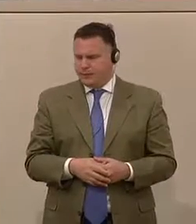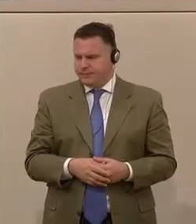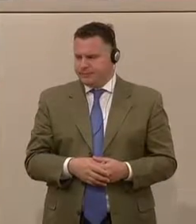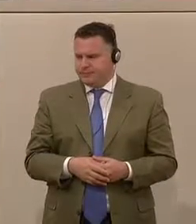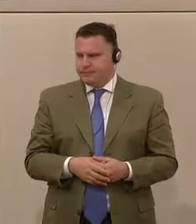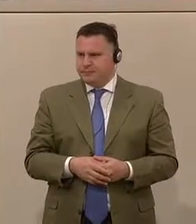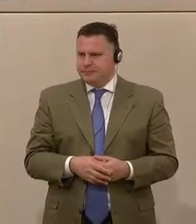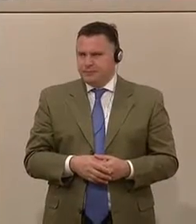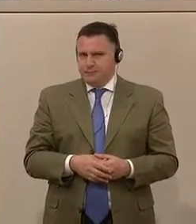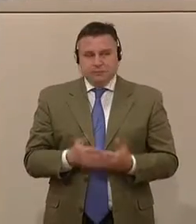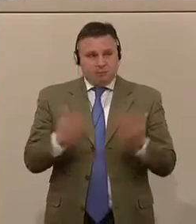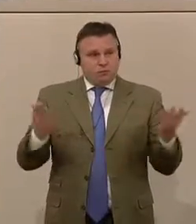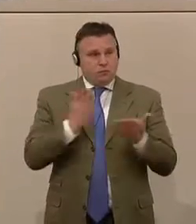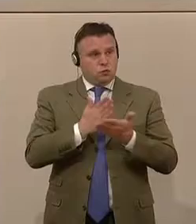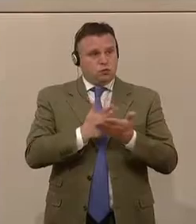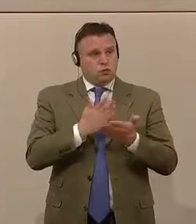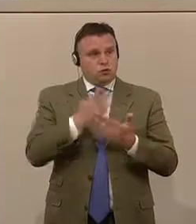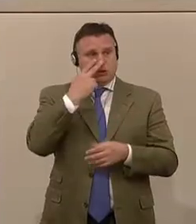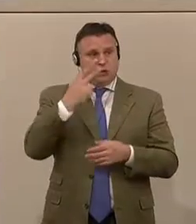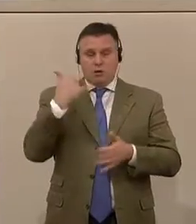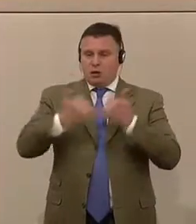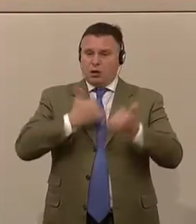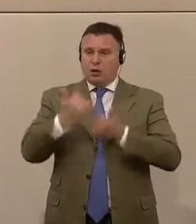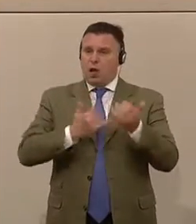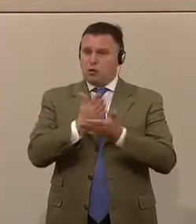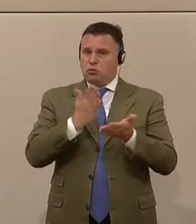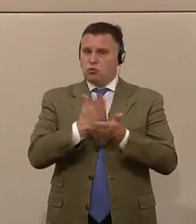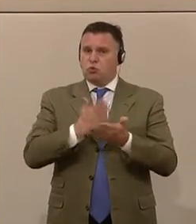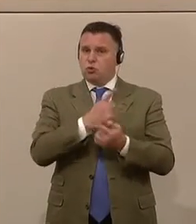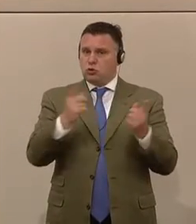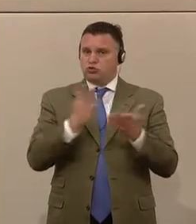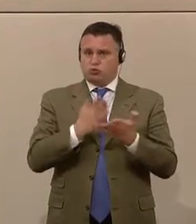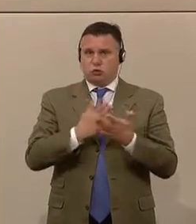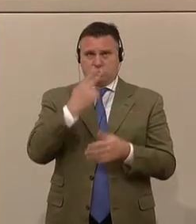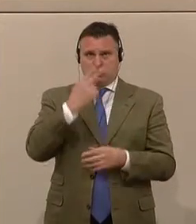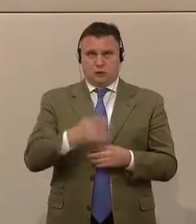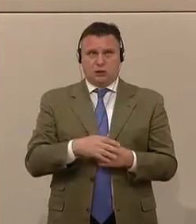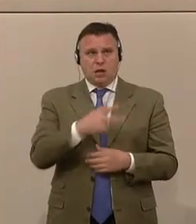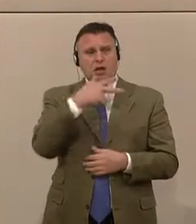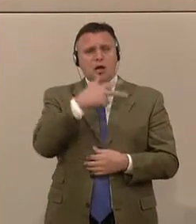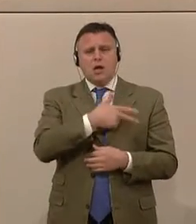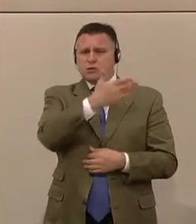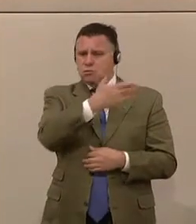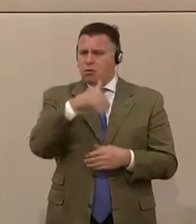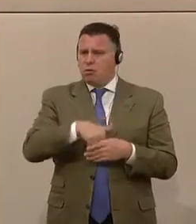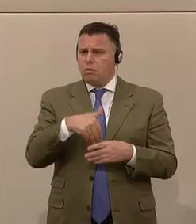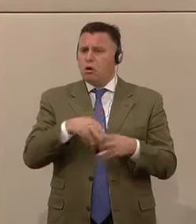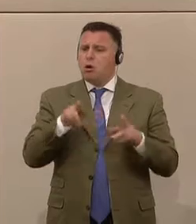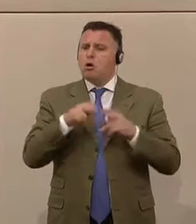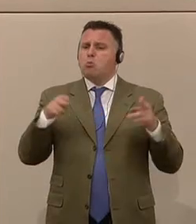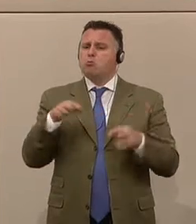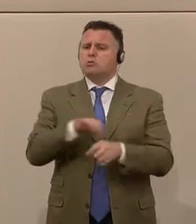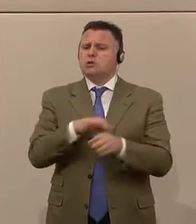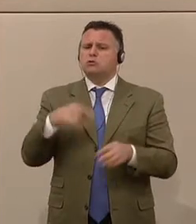Und wir wissen ja ganz genau, was wir die letzten Jahre erlebt haben. Ja, da wurde unter dem SPÖ, einem roten